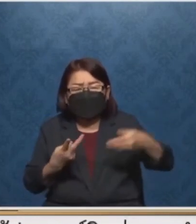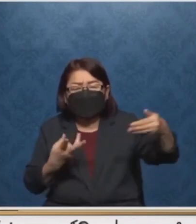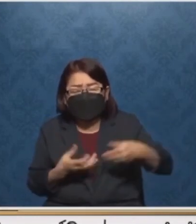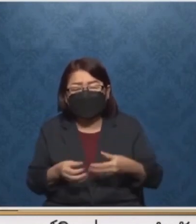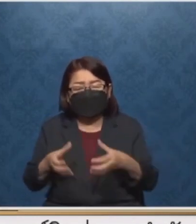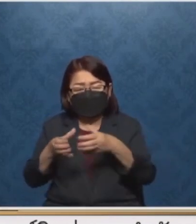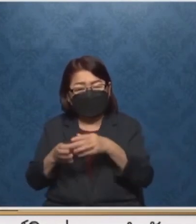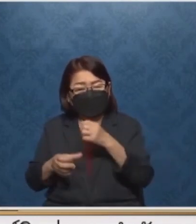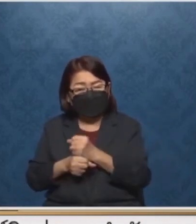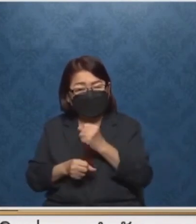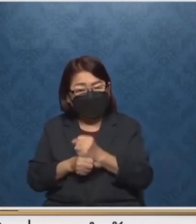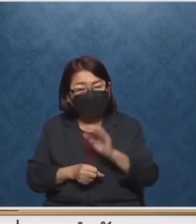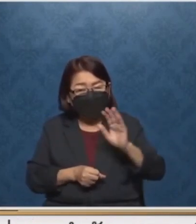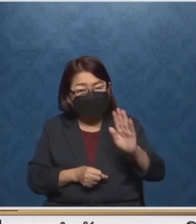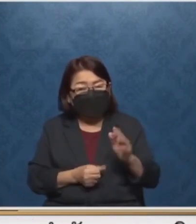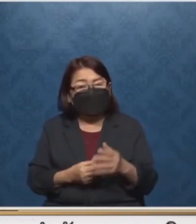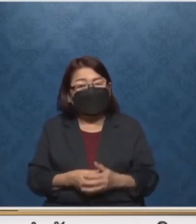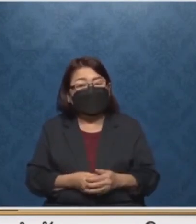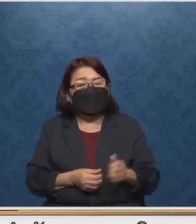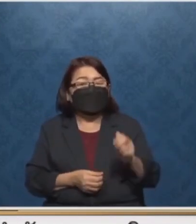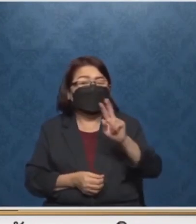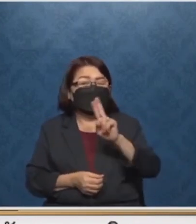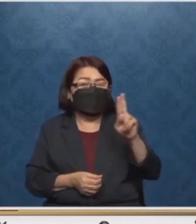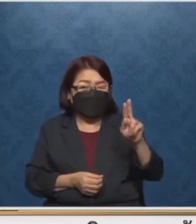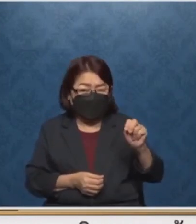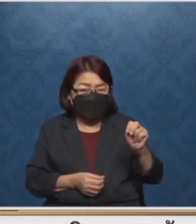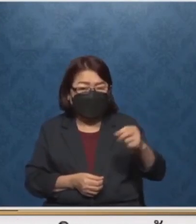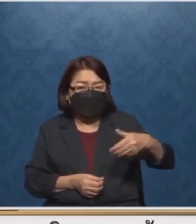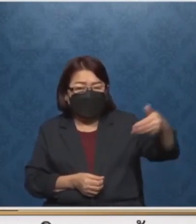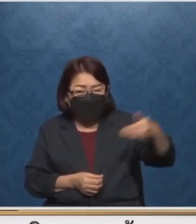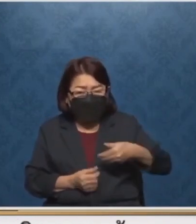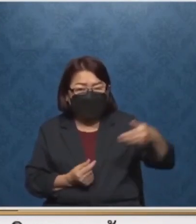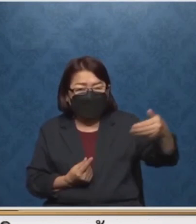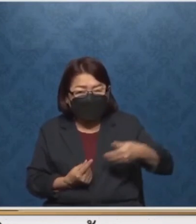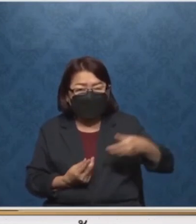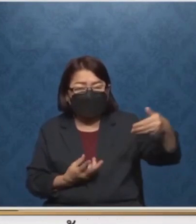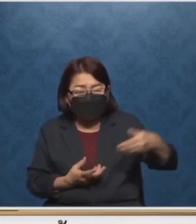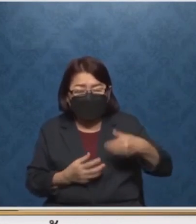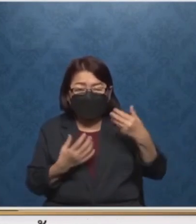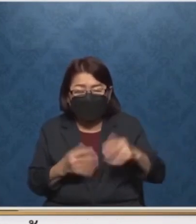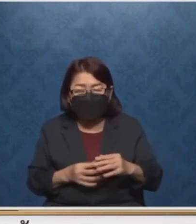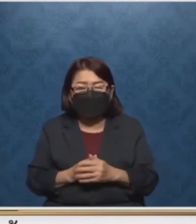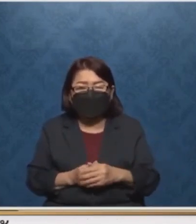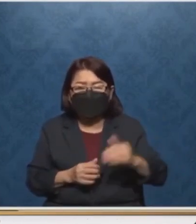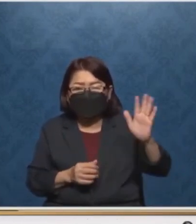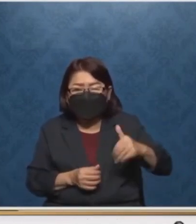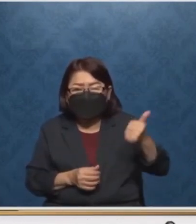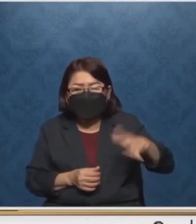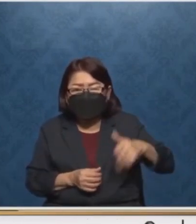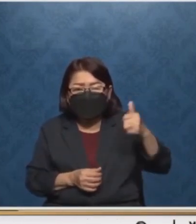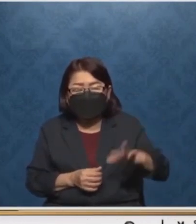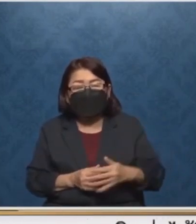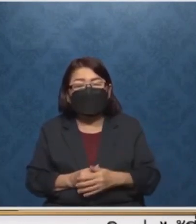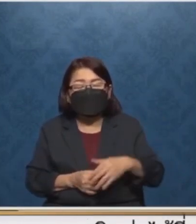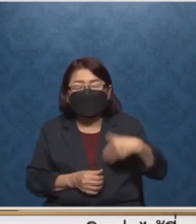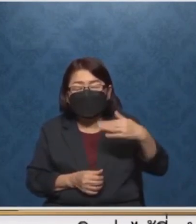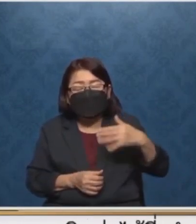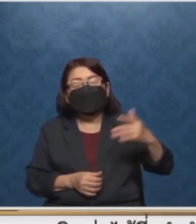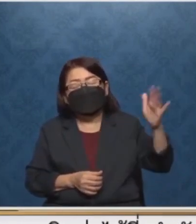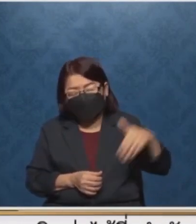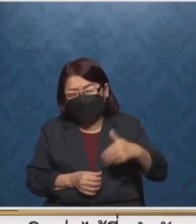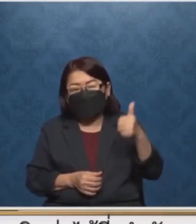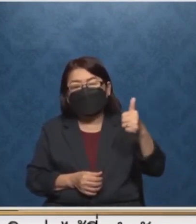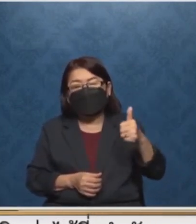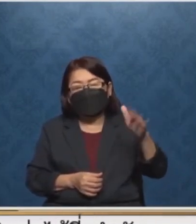นี้เป็นคณะทำงานขององค์การสหประชาชาติเมื่อขอมามากเข้าปรากฏว่าอนุญาตให้เข้ามาเยือนประเทศไทยเป็